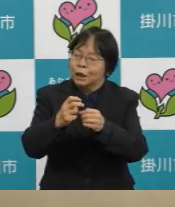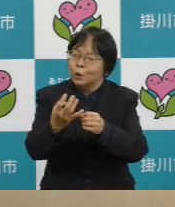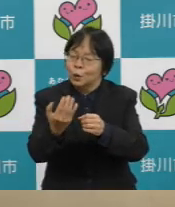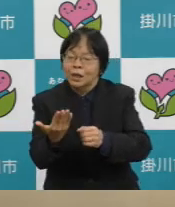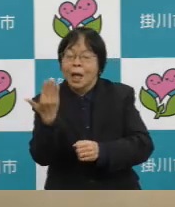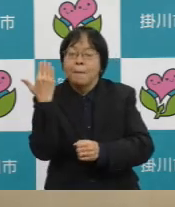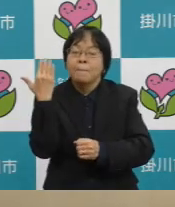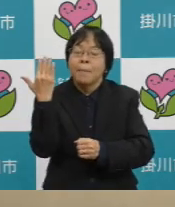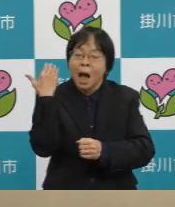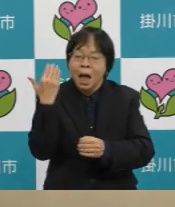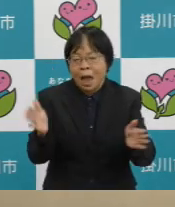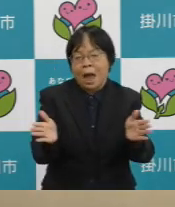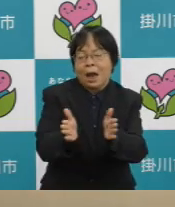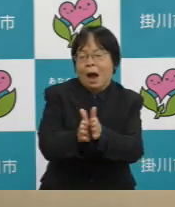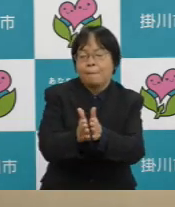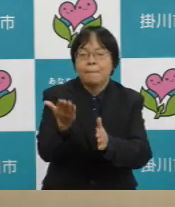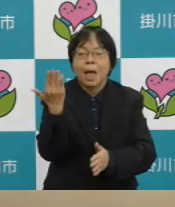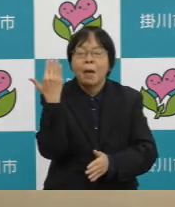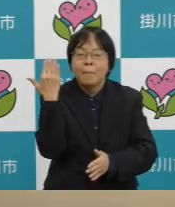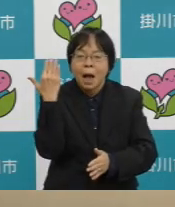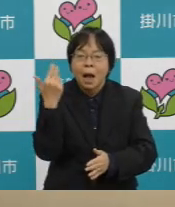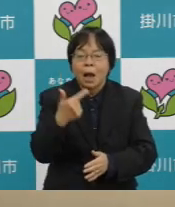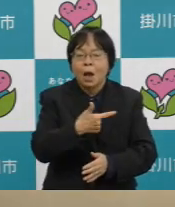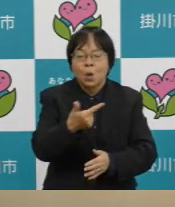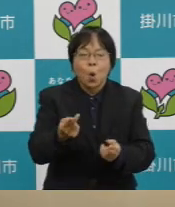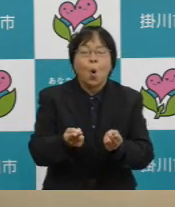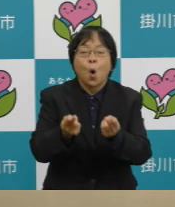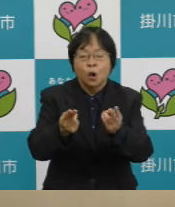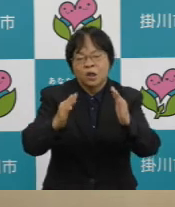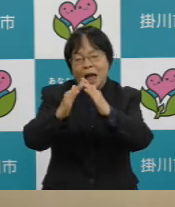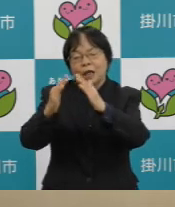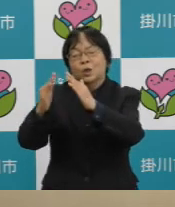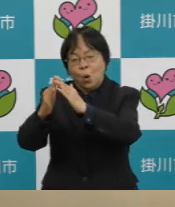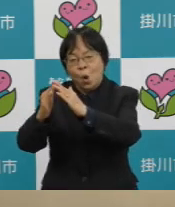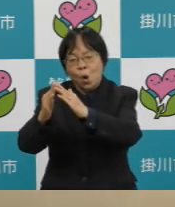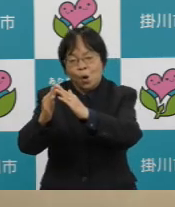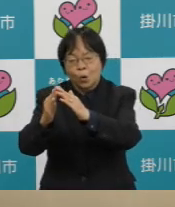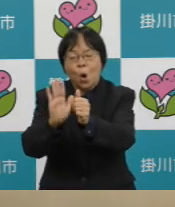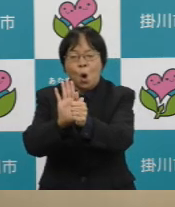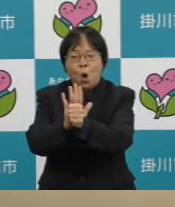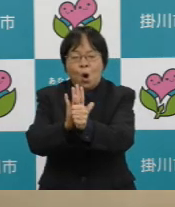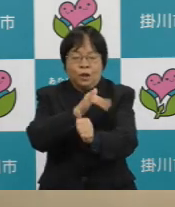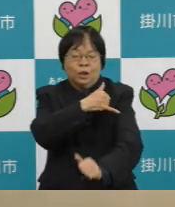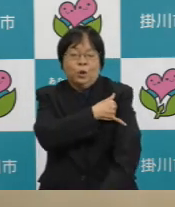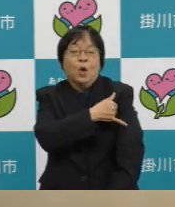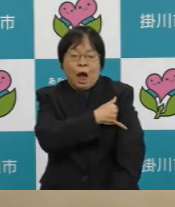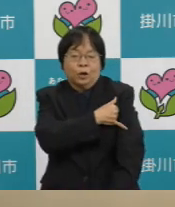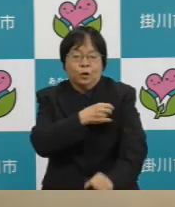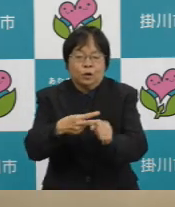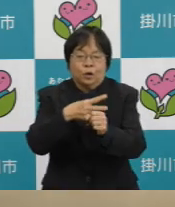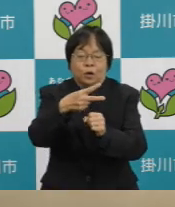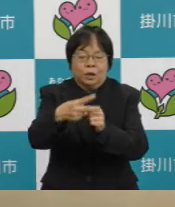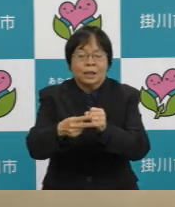この合併前の大塚町の地学を2年半ほど務め